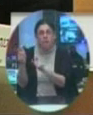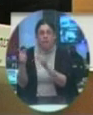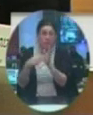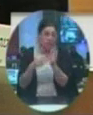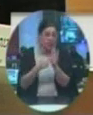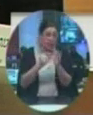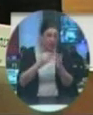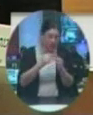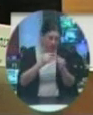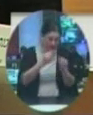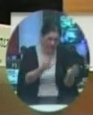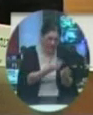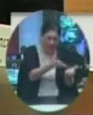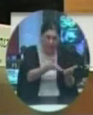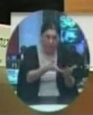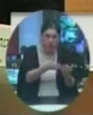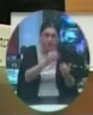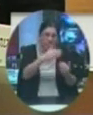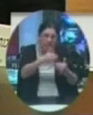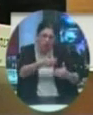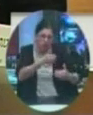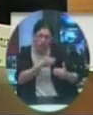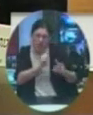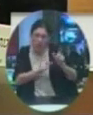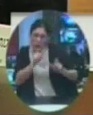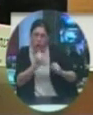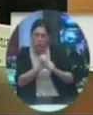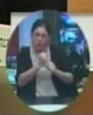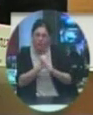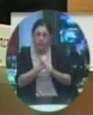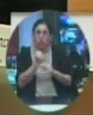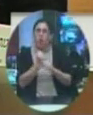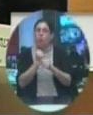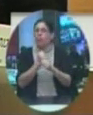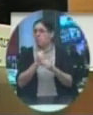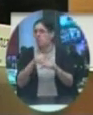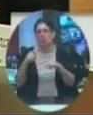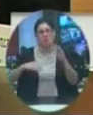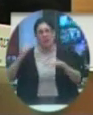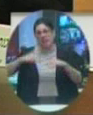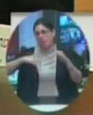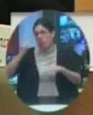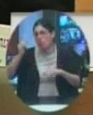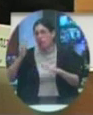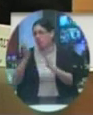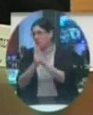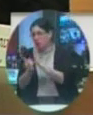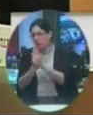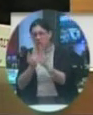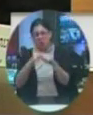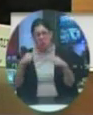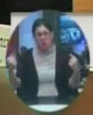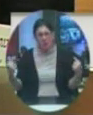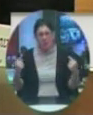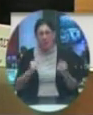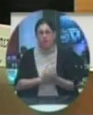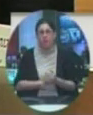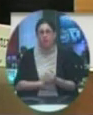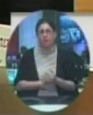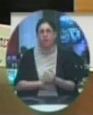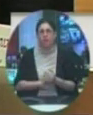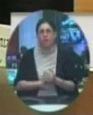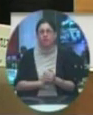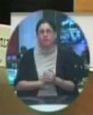זה, כן, יש עובדים. יש עובדים ברמות שונות, ברמות מיומנות שונות וכו'.